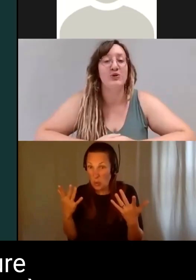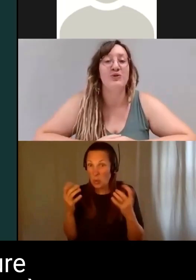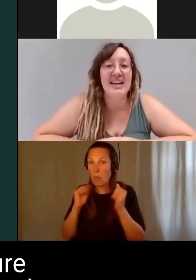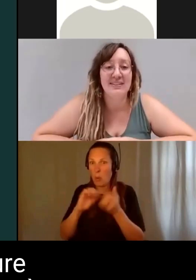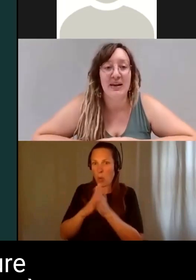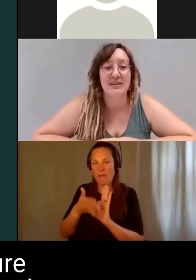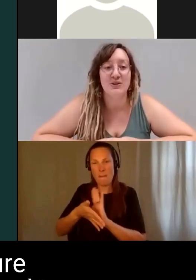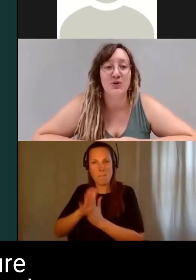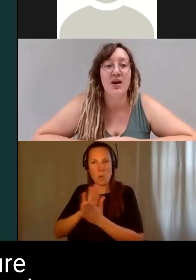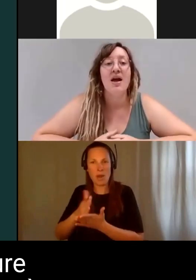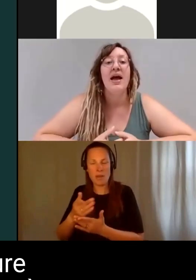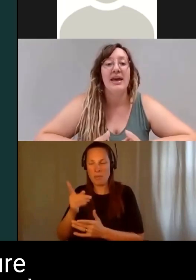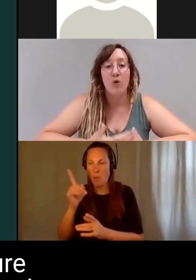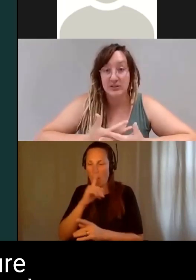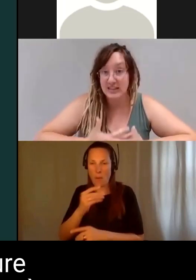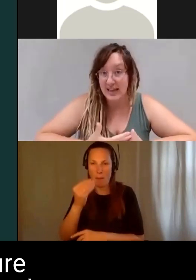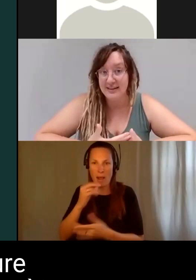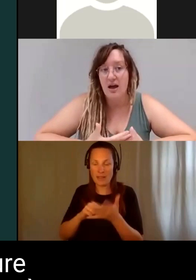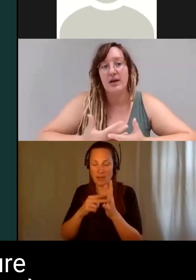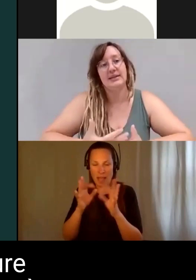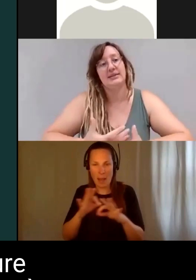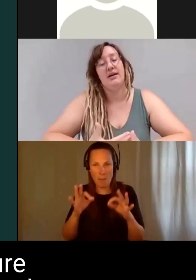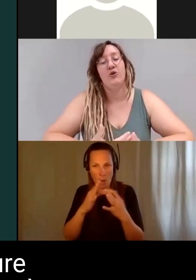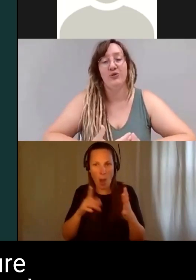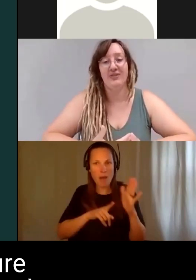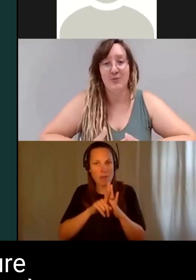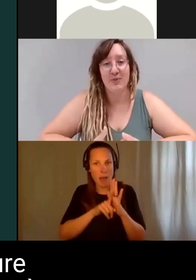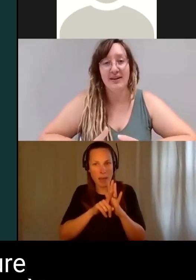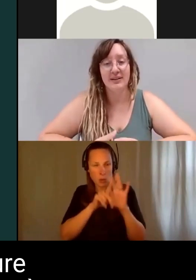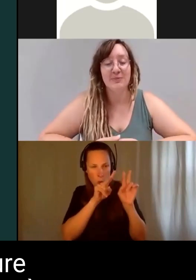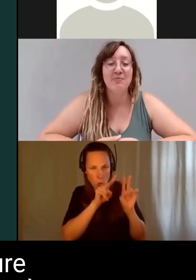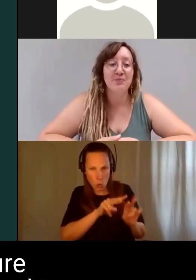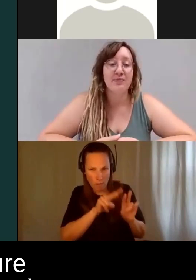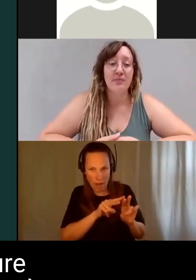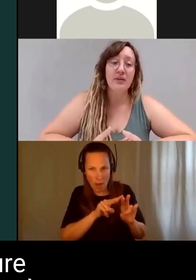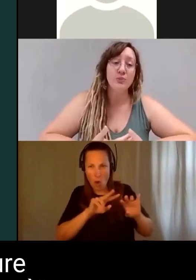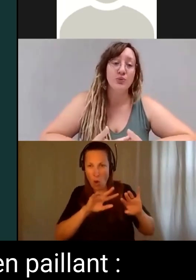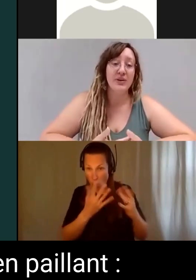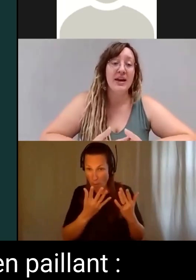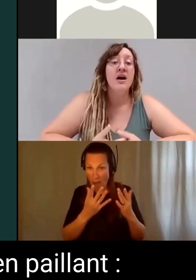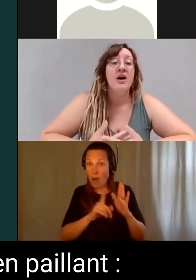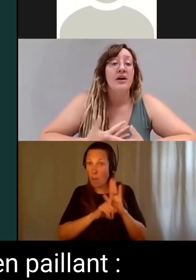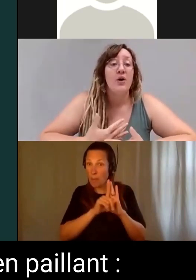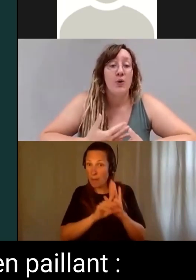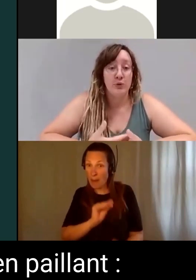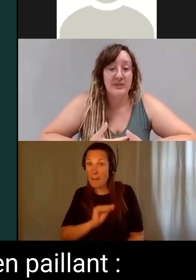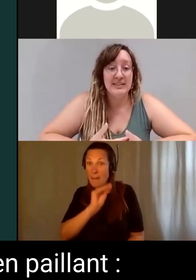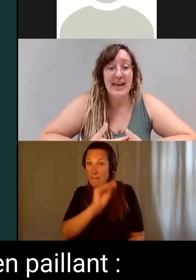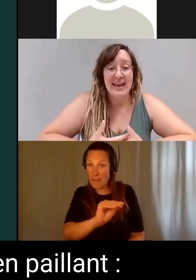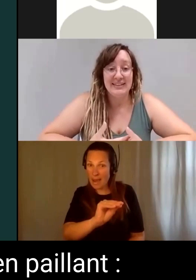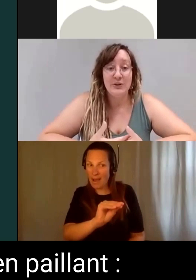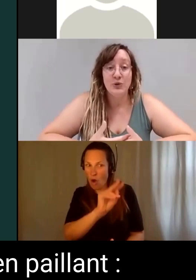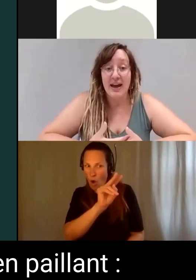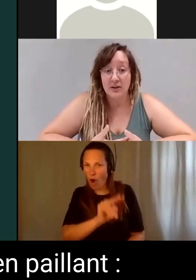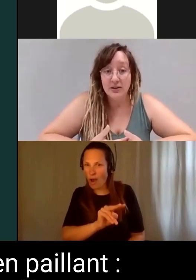on surveille la température et on s'aide en installant un thermomètre. Puis, on peut